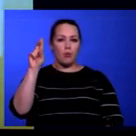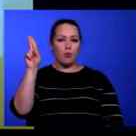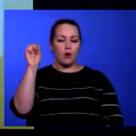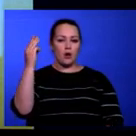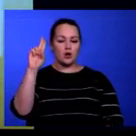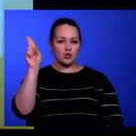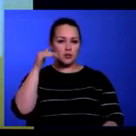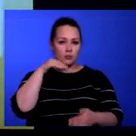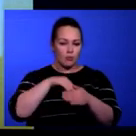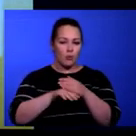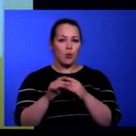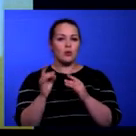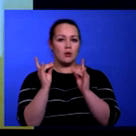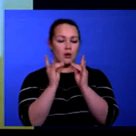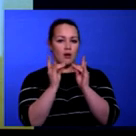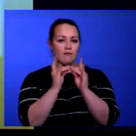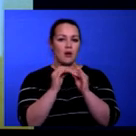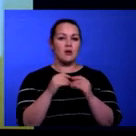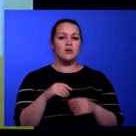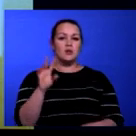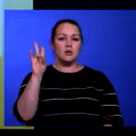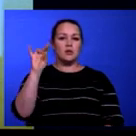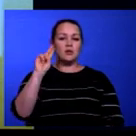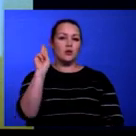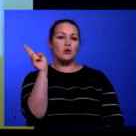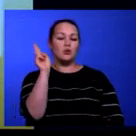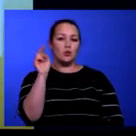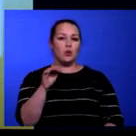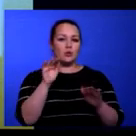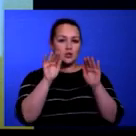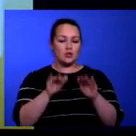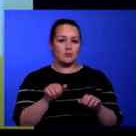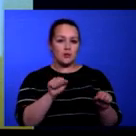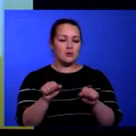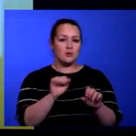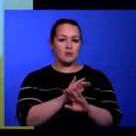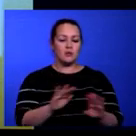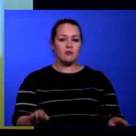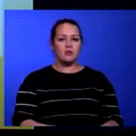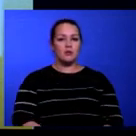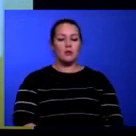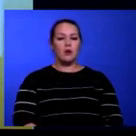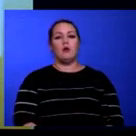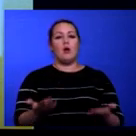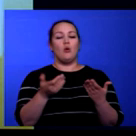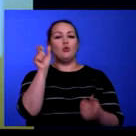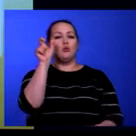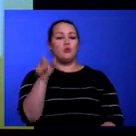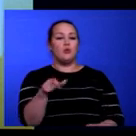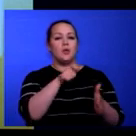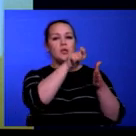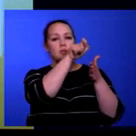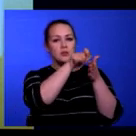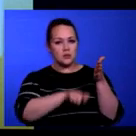и никто даже с места не сдвинется как вам кажется в каком столбики текст